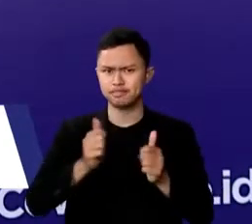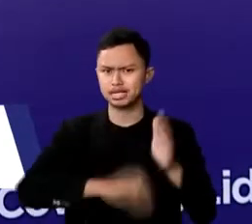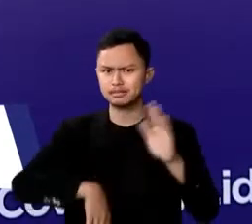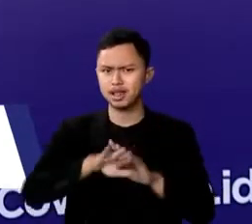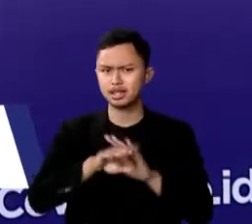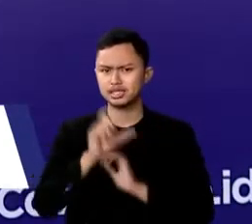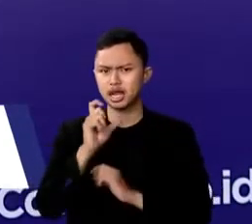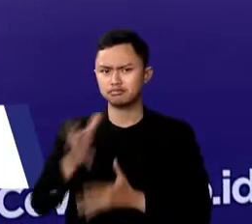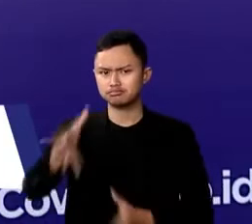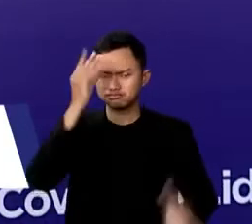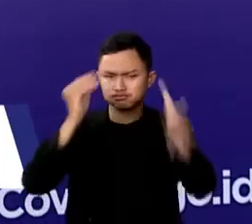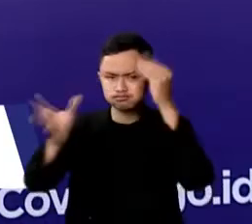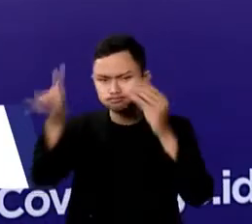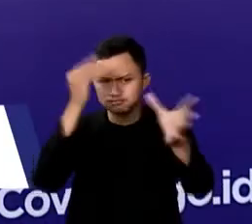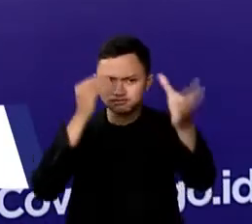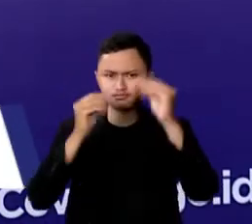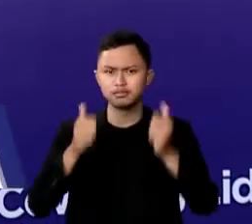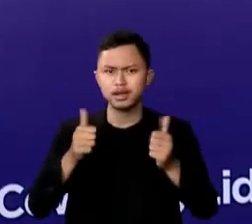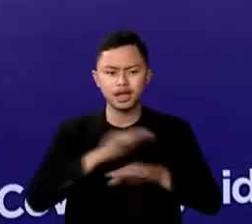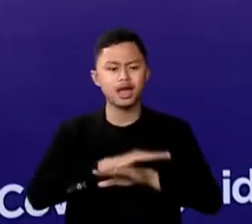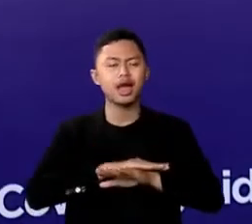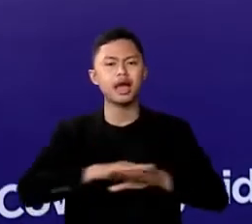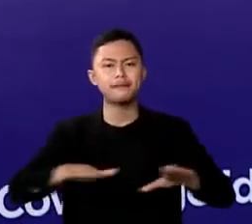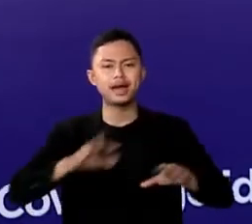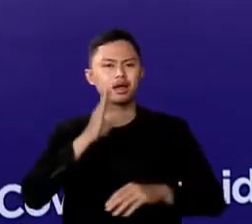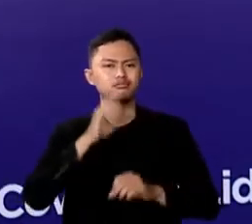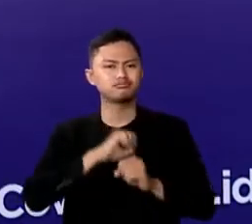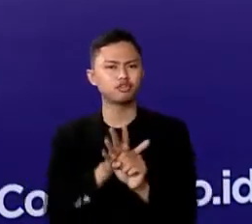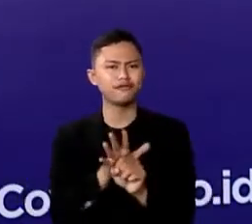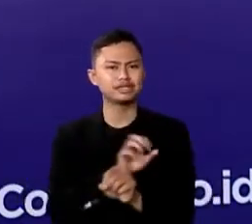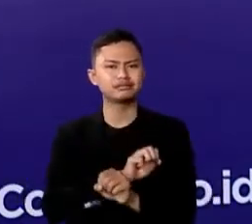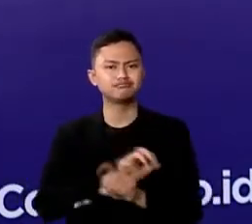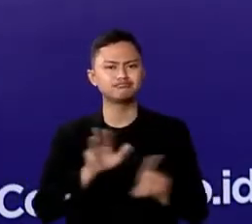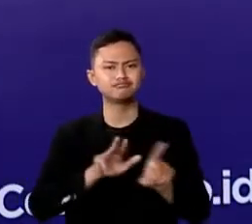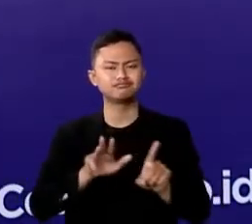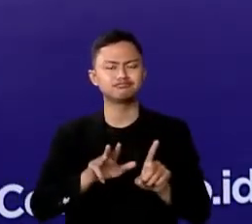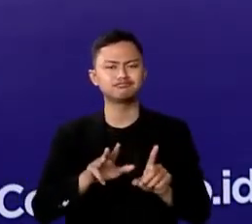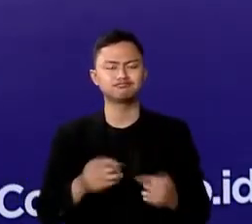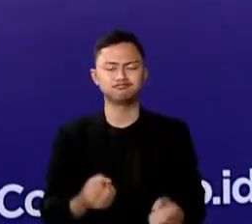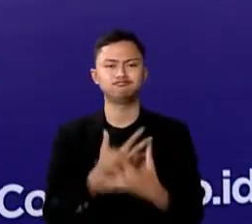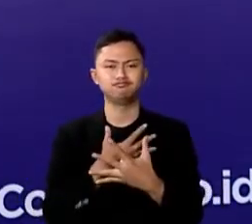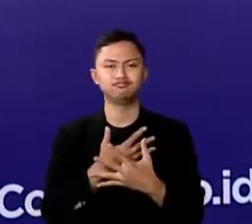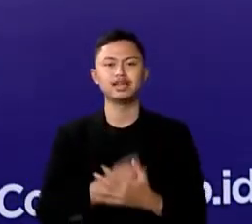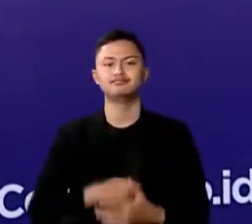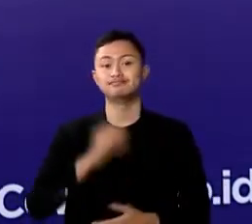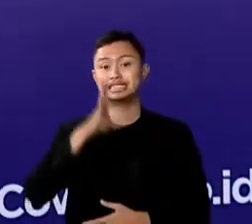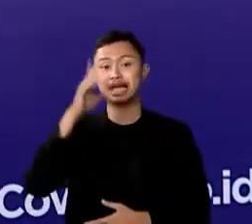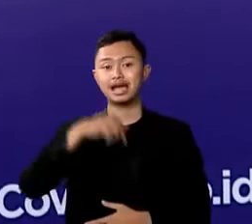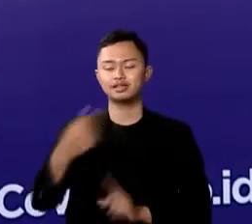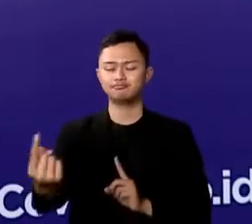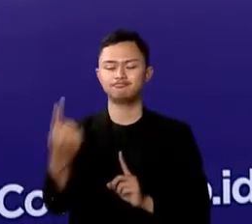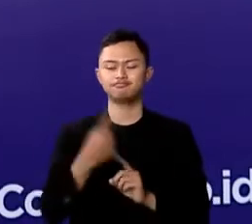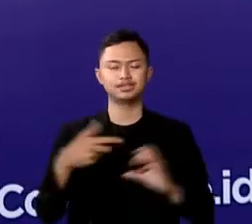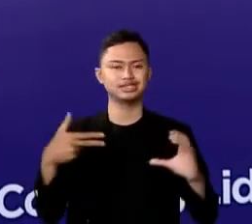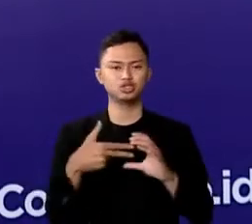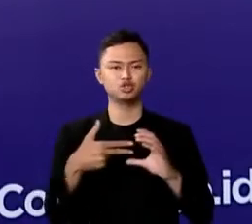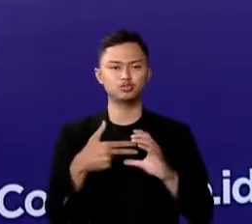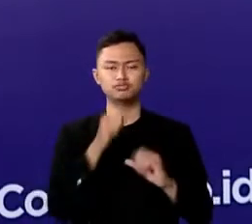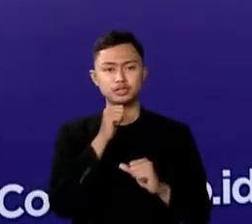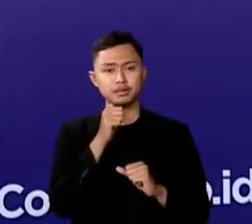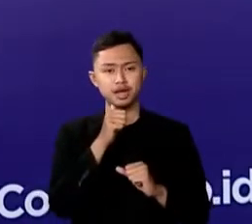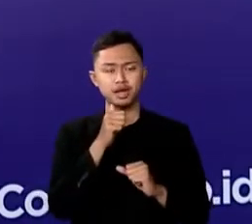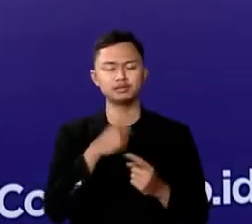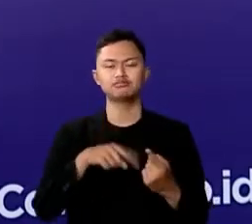konflik 19 dan agar tetap aman dari paparan coffee 19 telah bergabung siang hari ini melalui sambungan Zoom